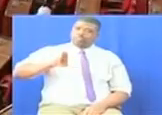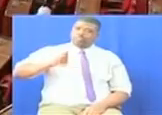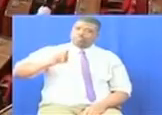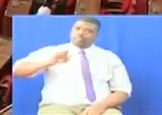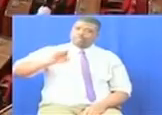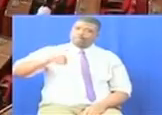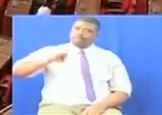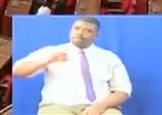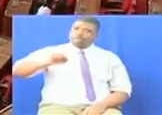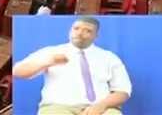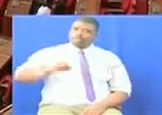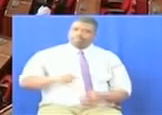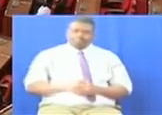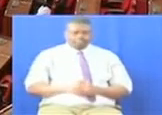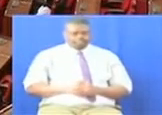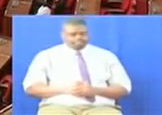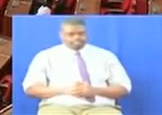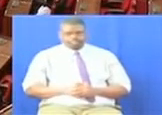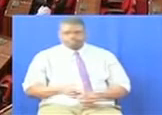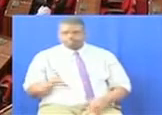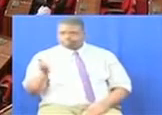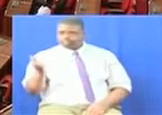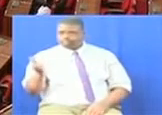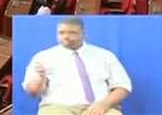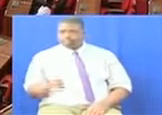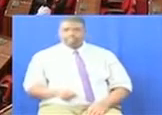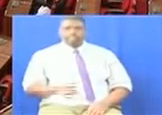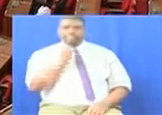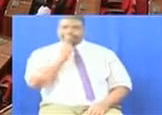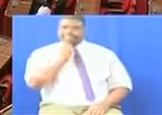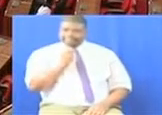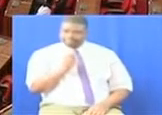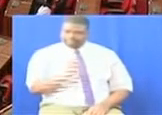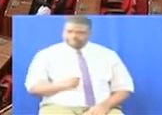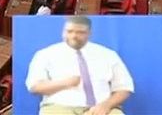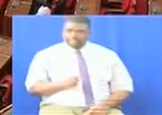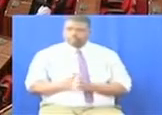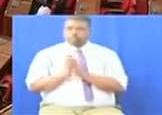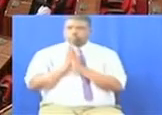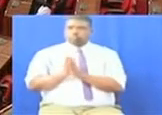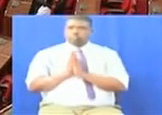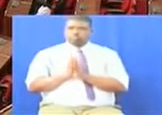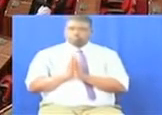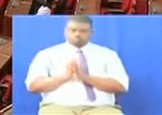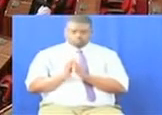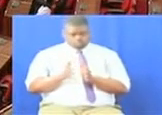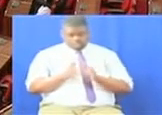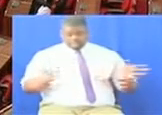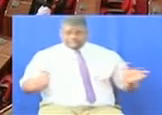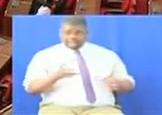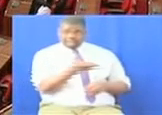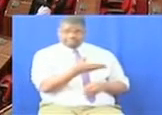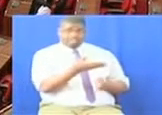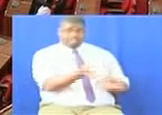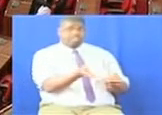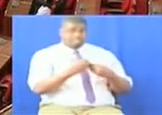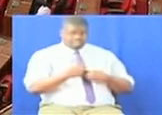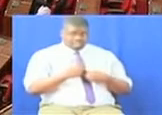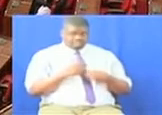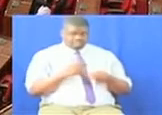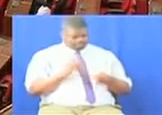Mheshimiwa Spika, na mimi nikushukuru kwa kunipa nafasi. Kwanza nimpongeze sana